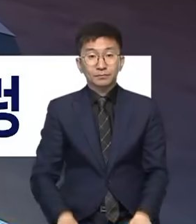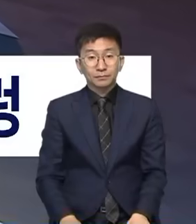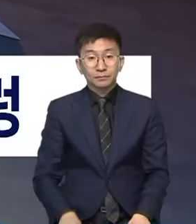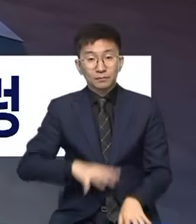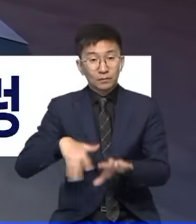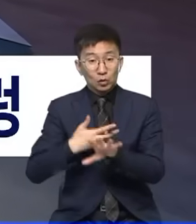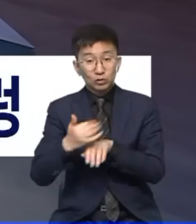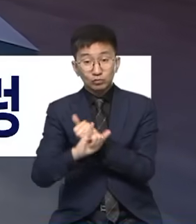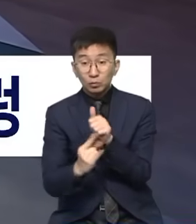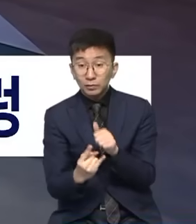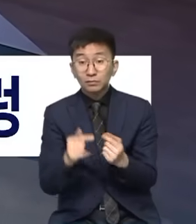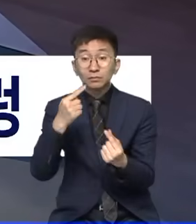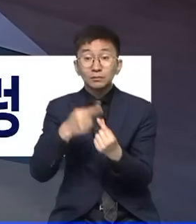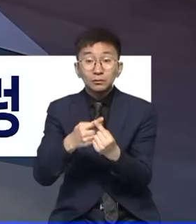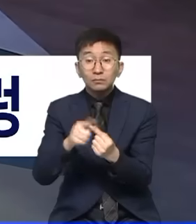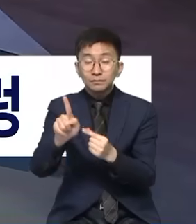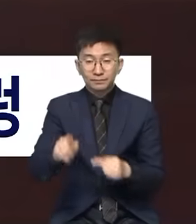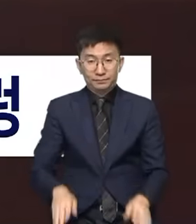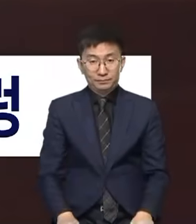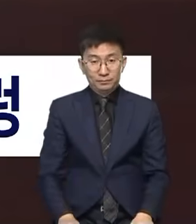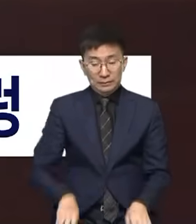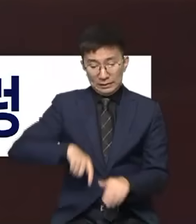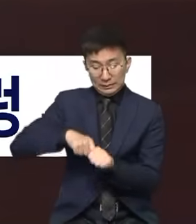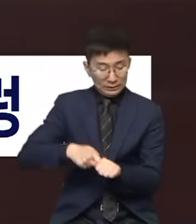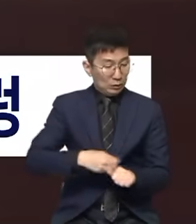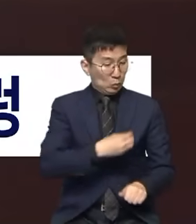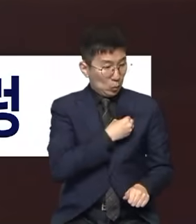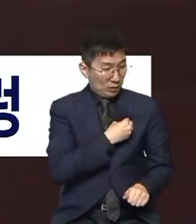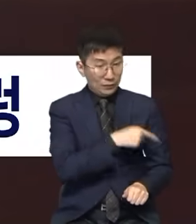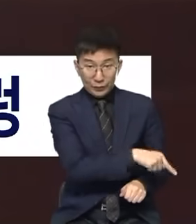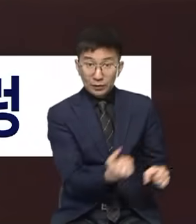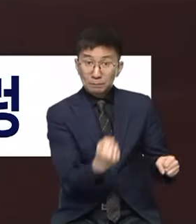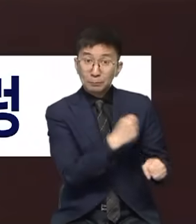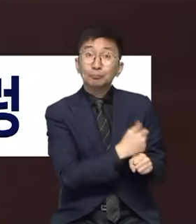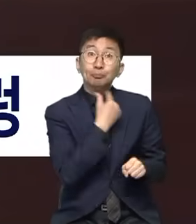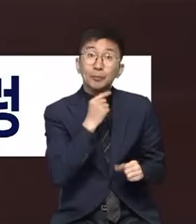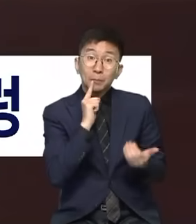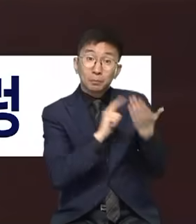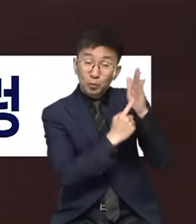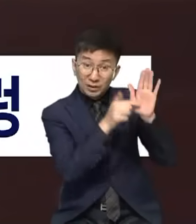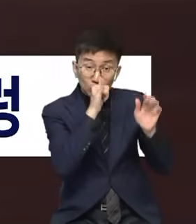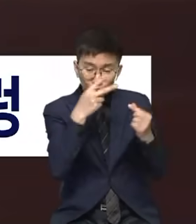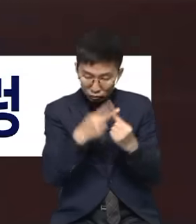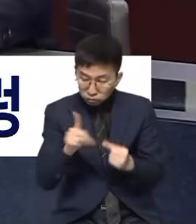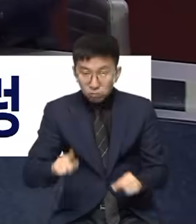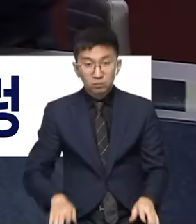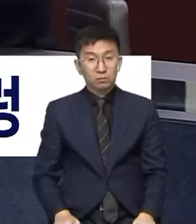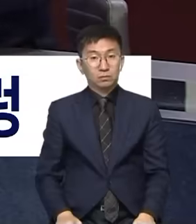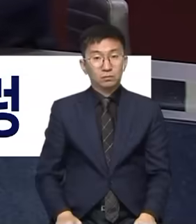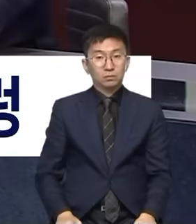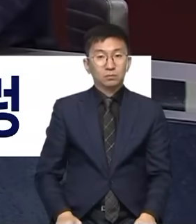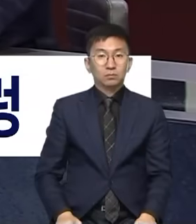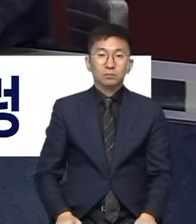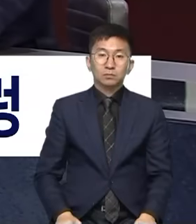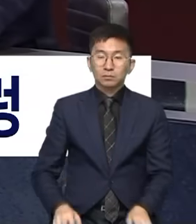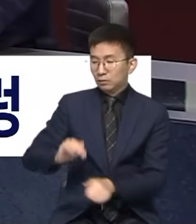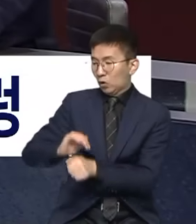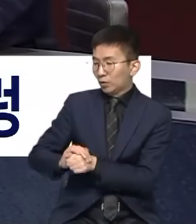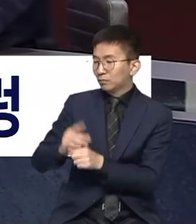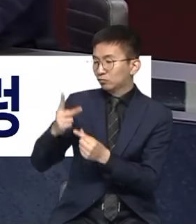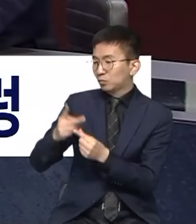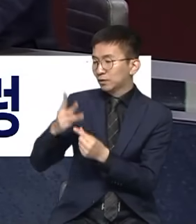혁신위 1호 안건인 징계당원 대사면만큼이나 당내 파문을 일으킨 건 이뇨환 국민의힘 혁신위원장의 영남